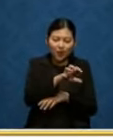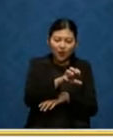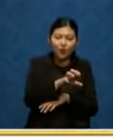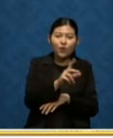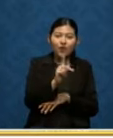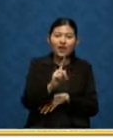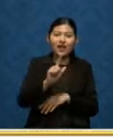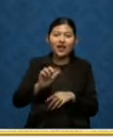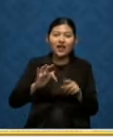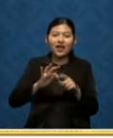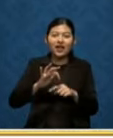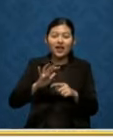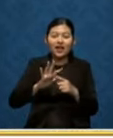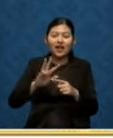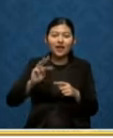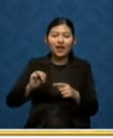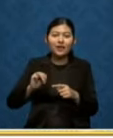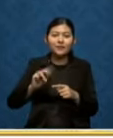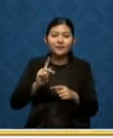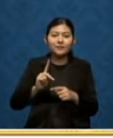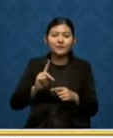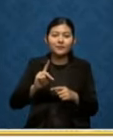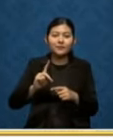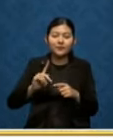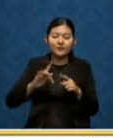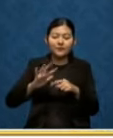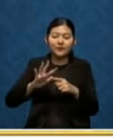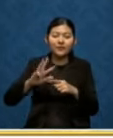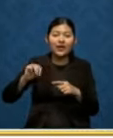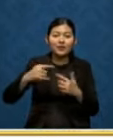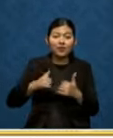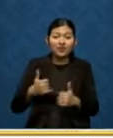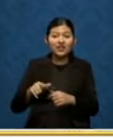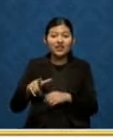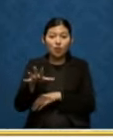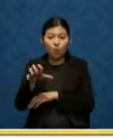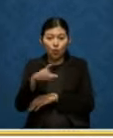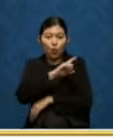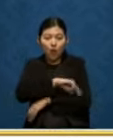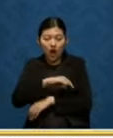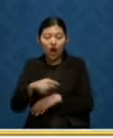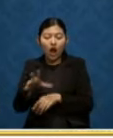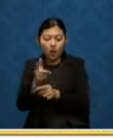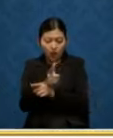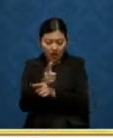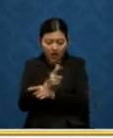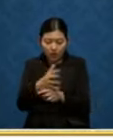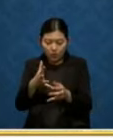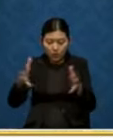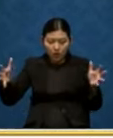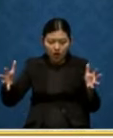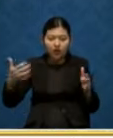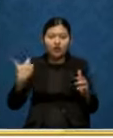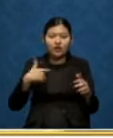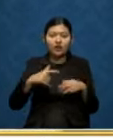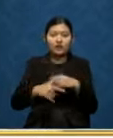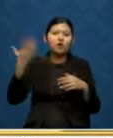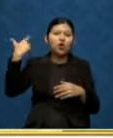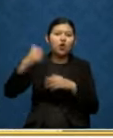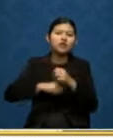ณวันนี้เนี่ยเลี้ยงกุ้งขาวนะครับแต่ปรากฏว่าในรอบ 20กว่าปีเนี่ยครับที่เคยเลี้ยงแล้วกำไร